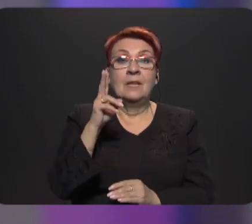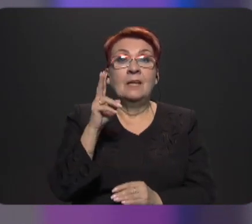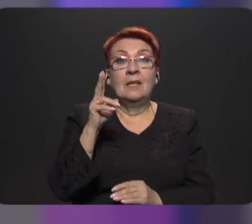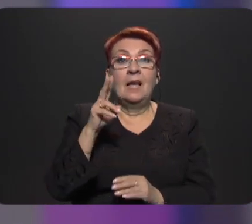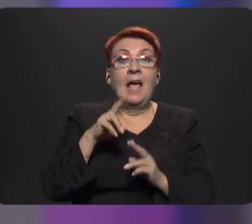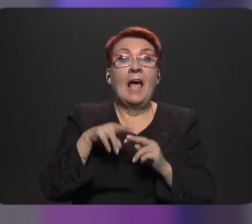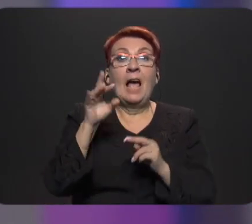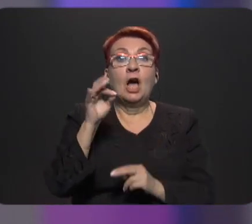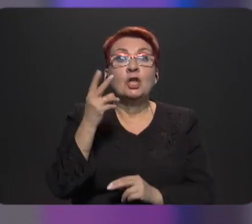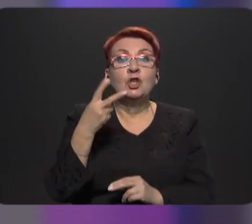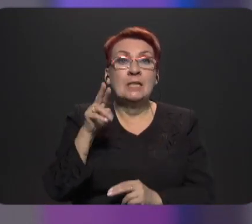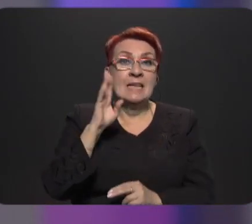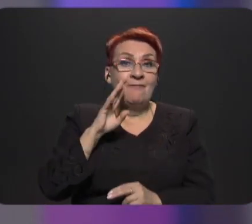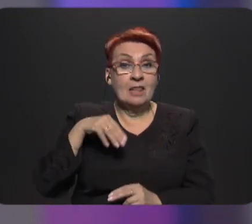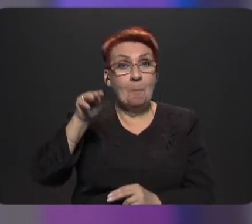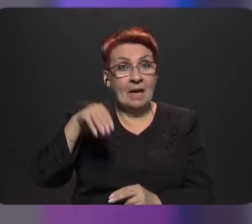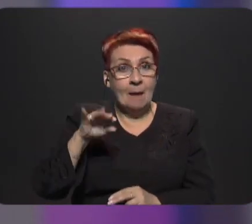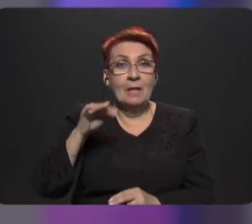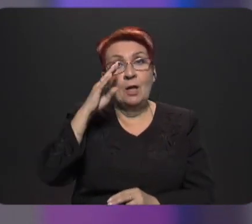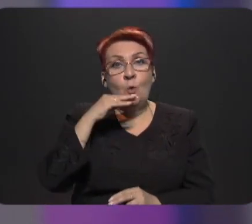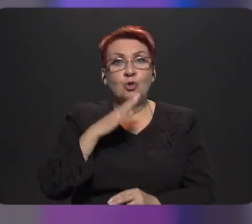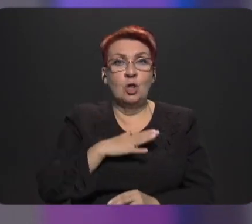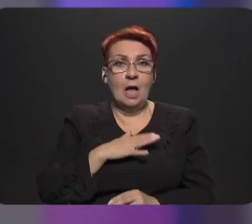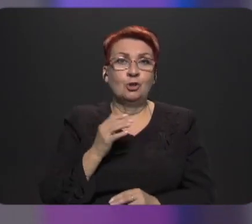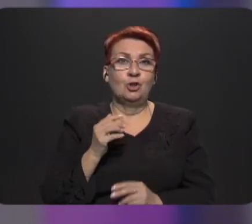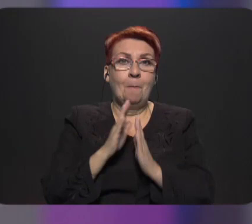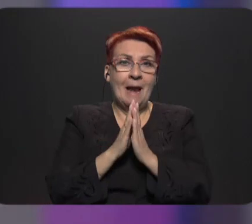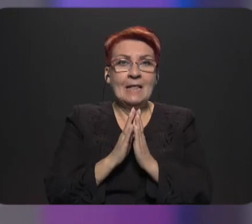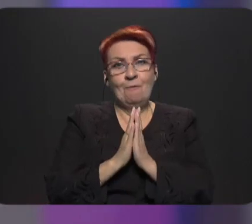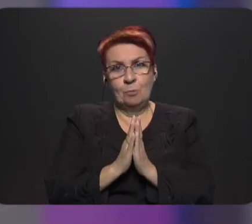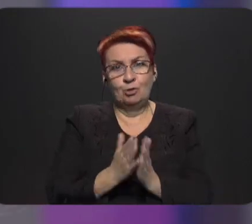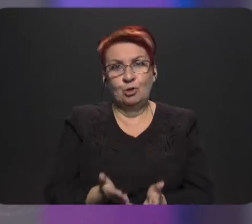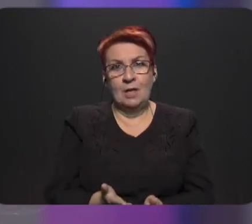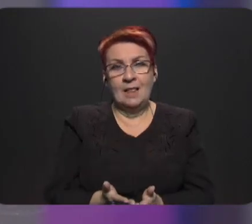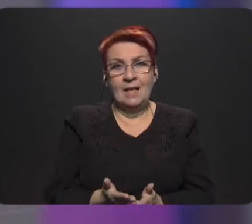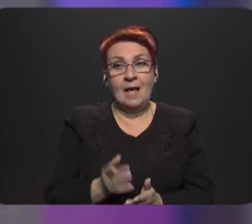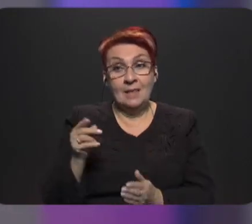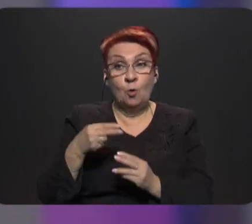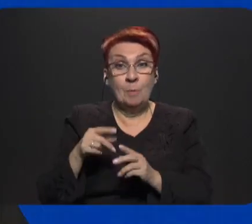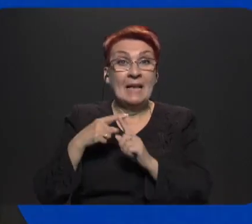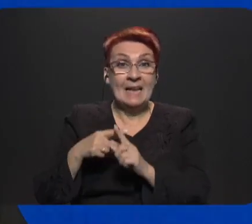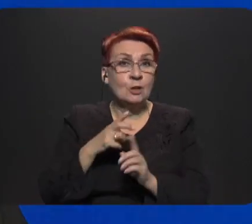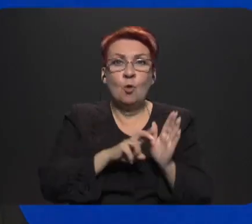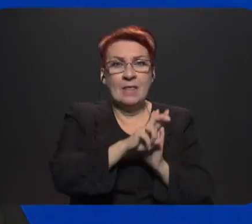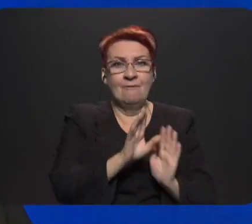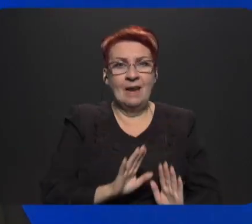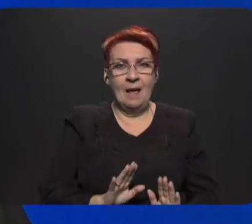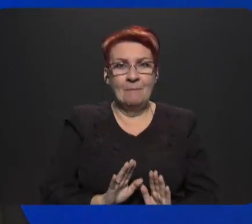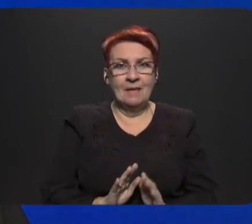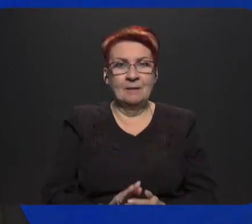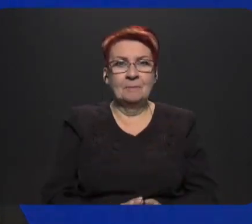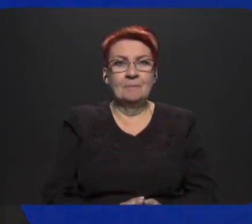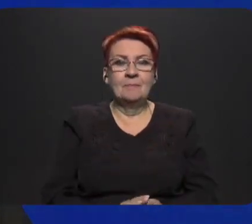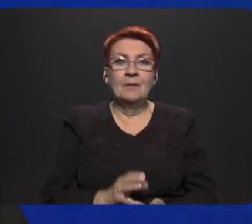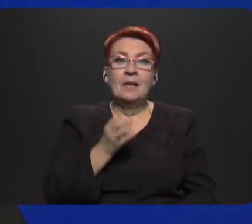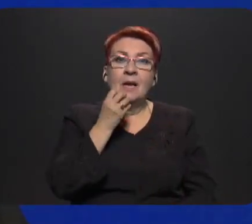водичкой. Вот это естественно или нет? Если есть возможность, то, конечно, наверное,